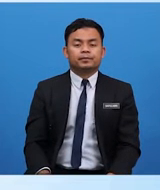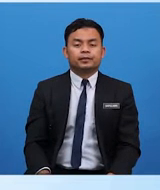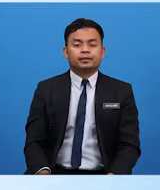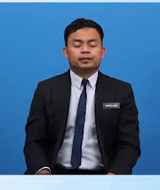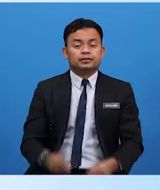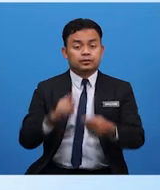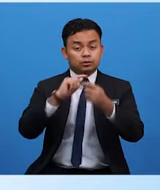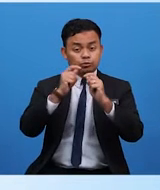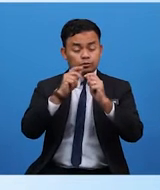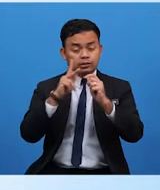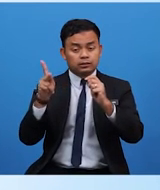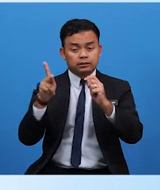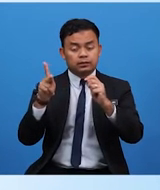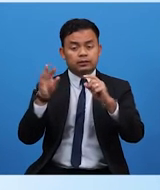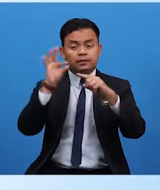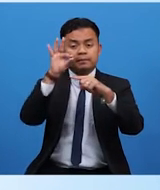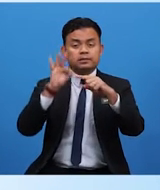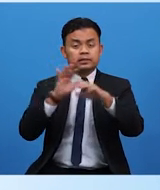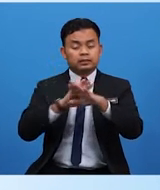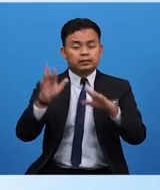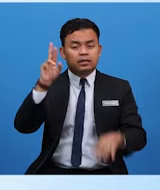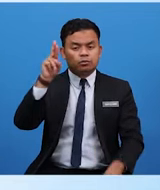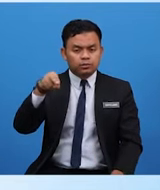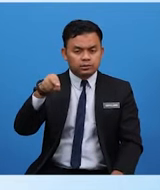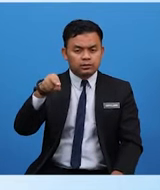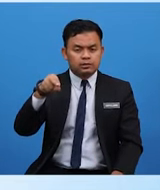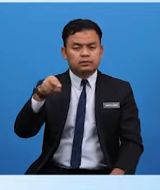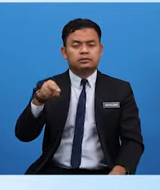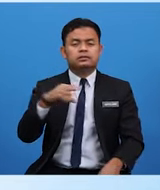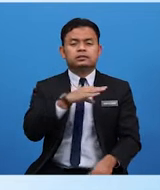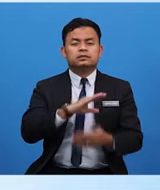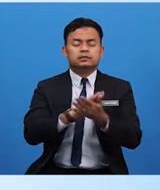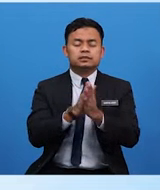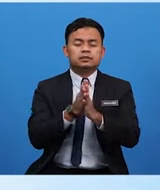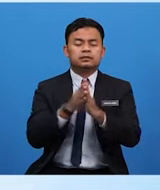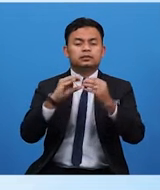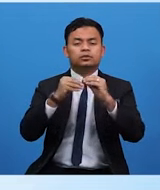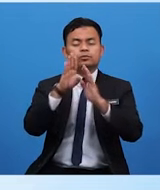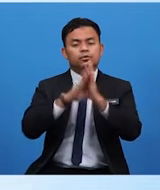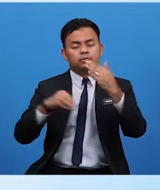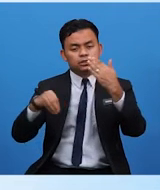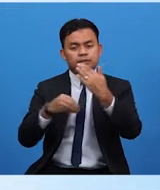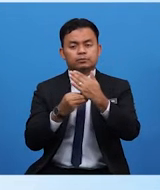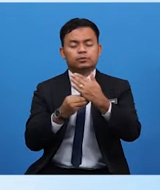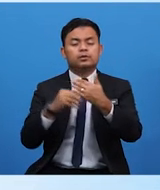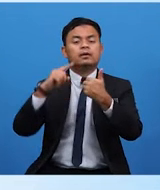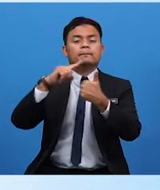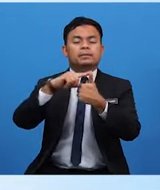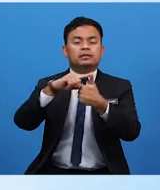tukarkan pecahan tak wajar kepada nomor bercampur pertama